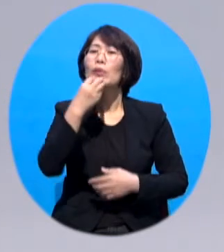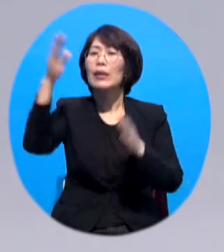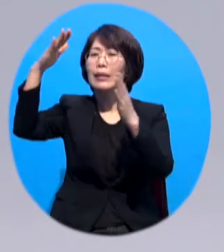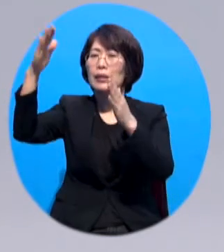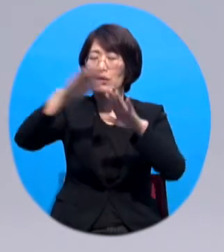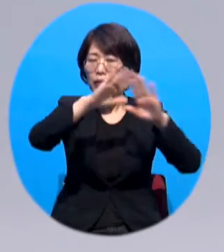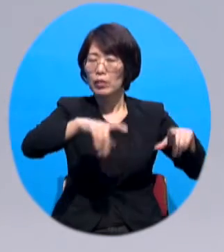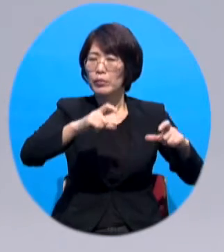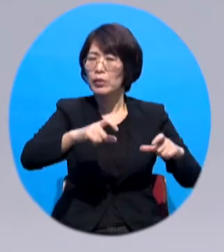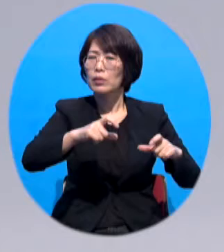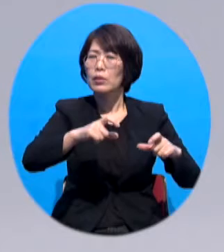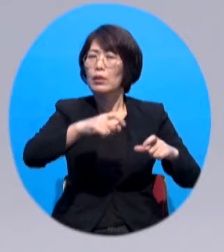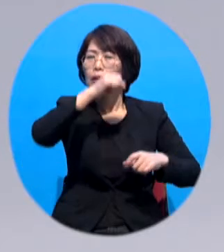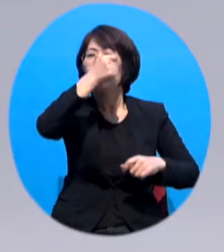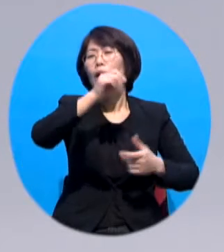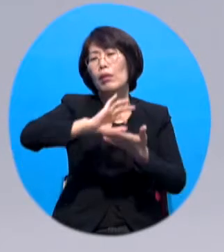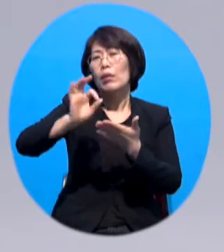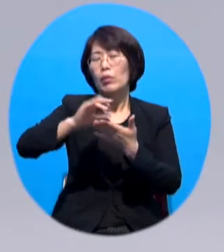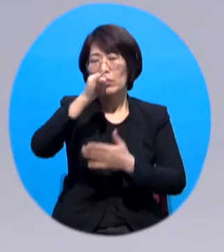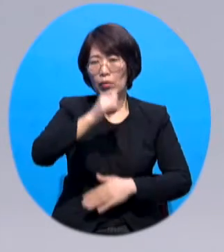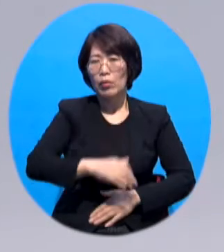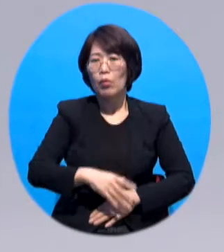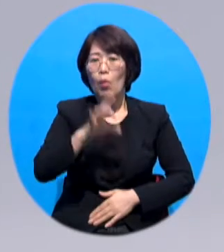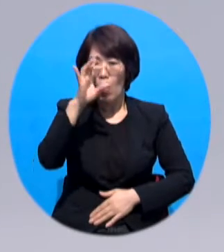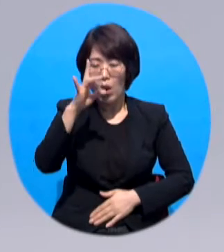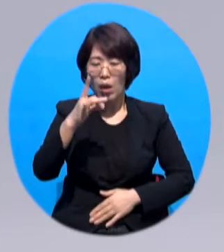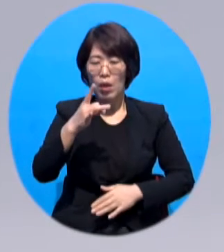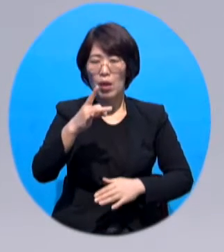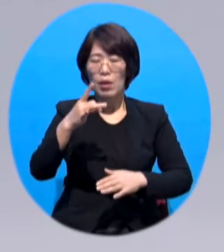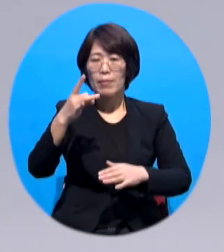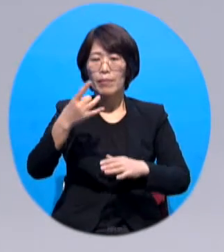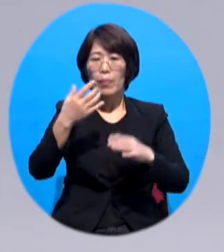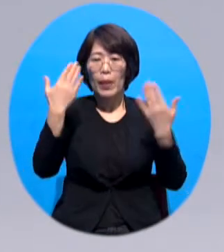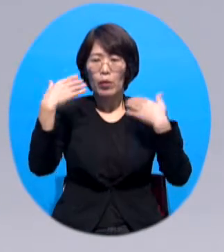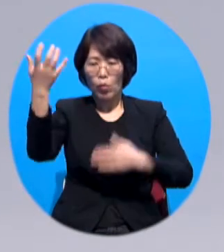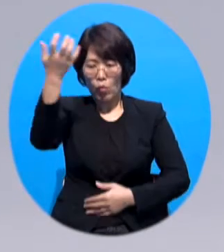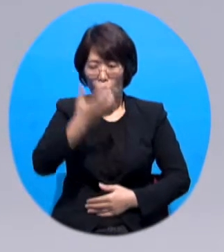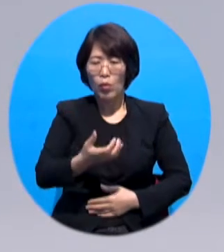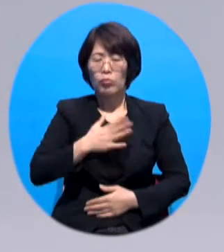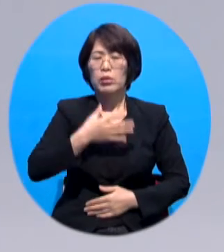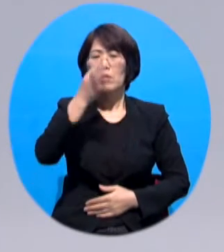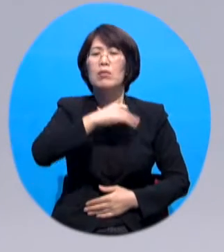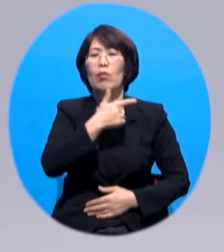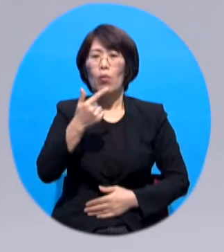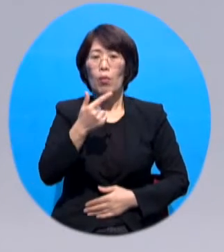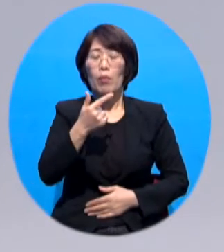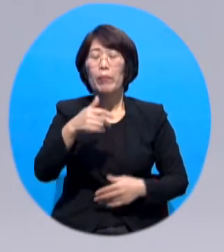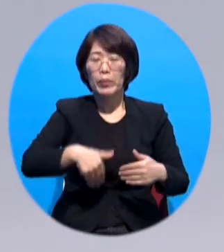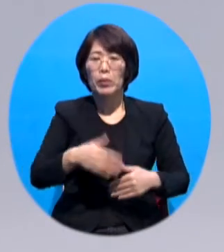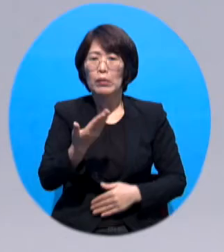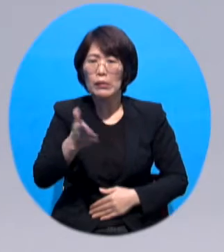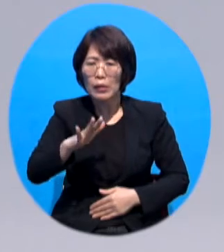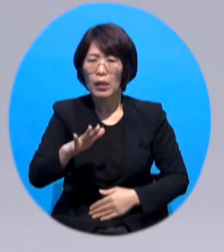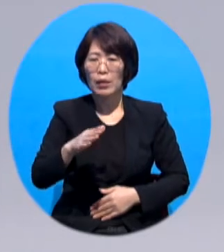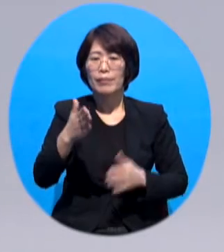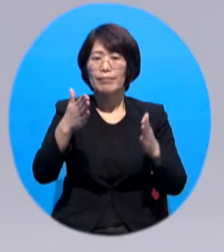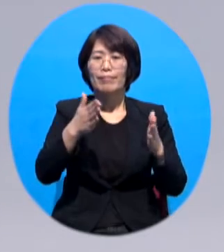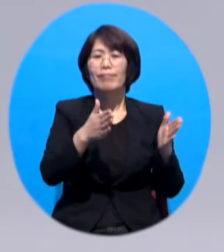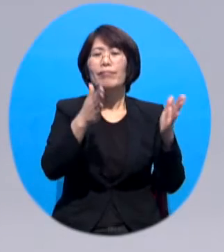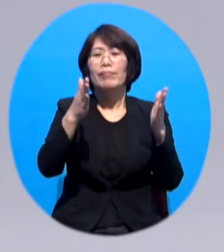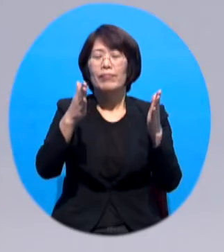전람 도 예산으로 지원하고 있습니다 올래 유아기 라는 것은 사업이고 우리에게 득이 되는 일입니다 이 방향을 바꾸지 않은